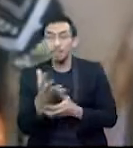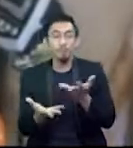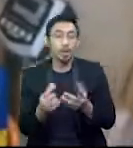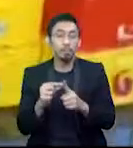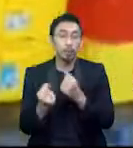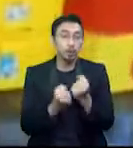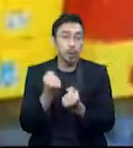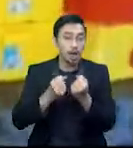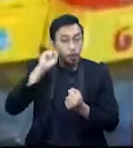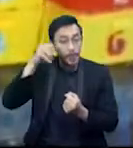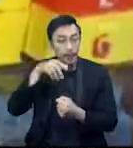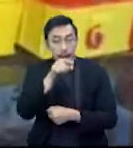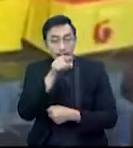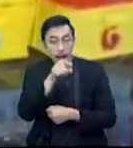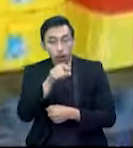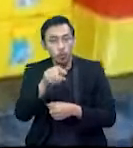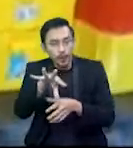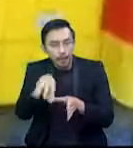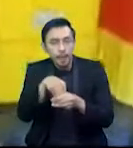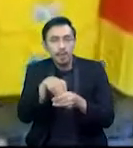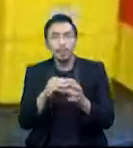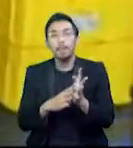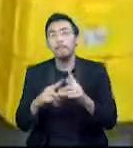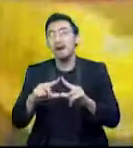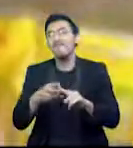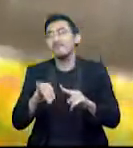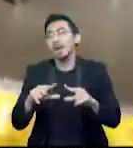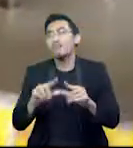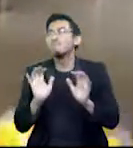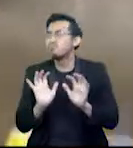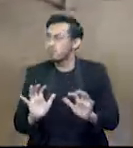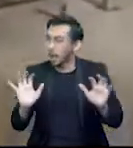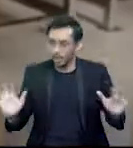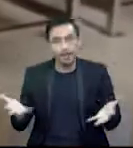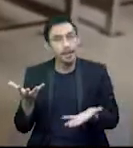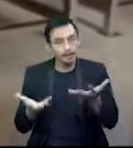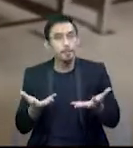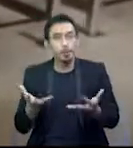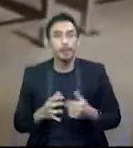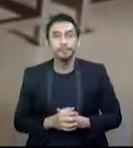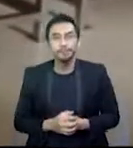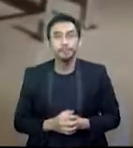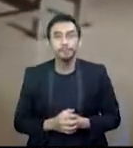yang diduga terlibat mafia minyak goreng dari Jakarta helmet saja empathy and news